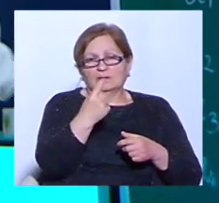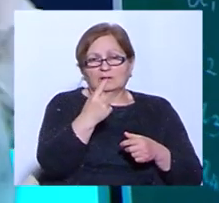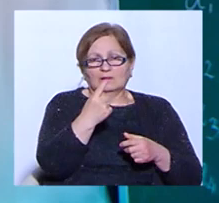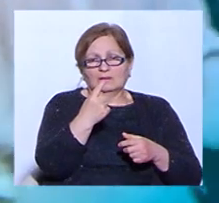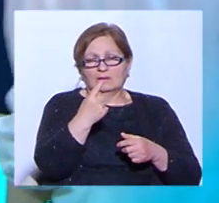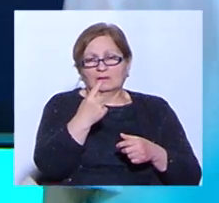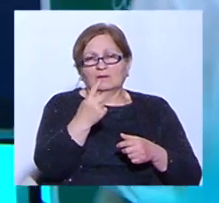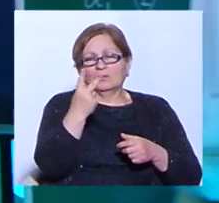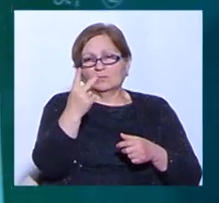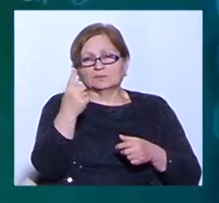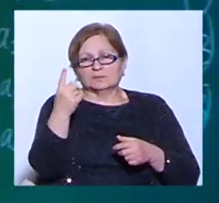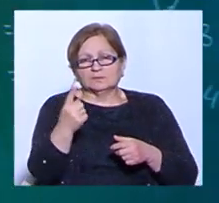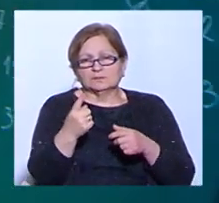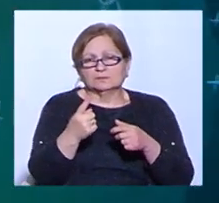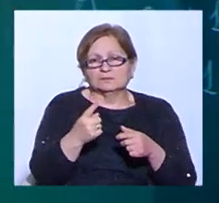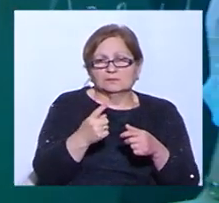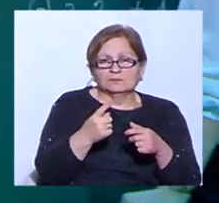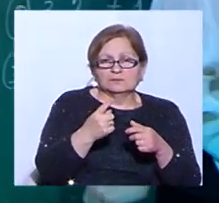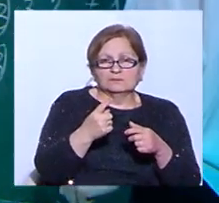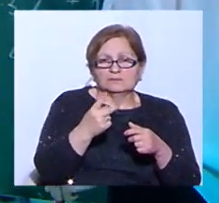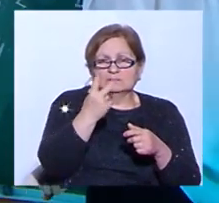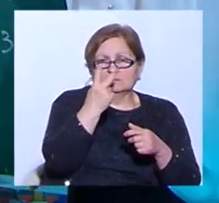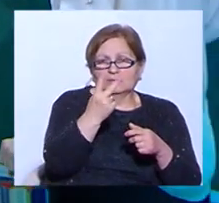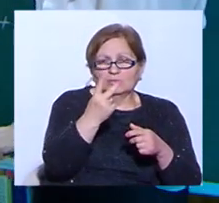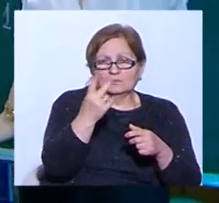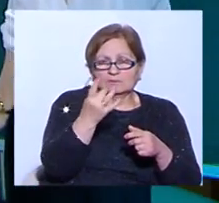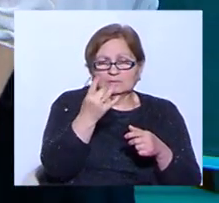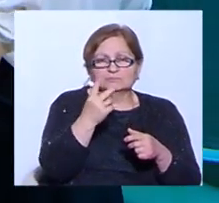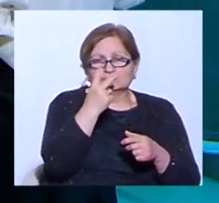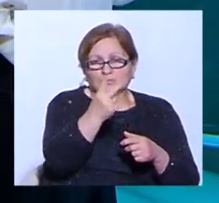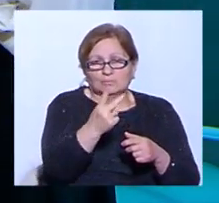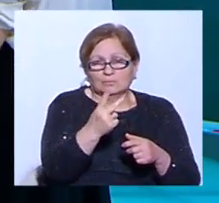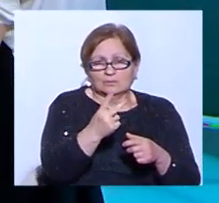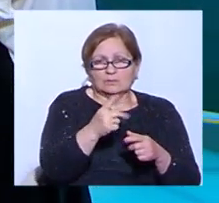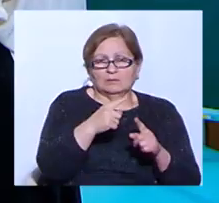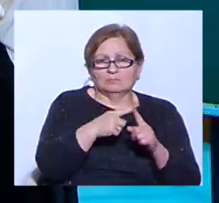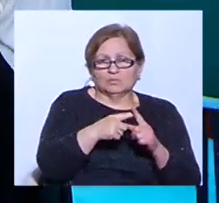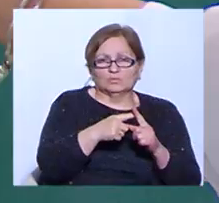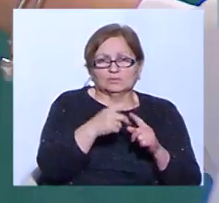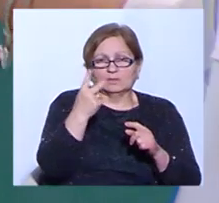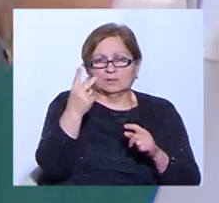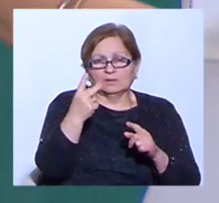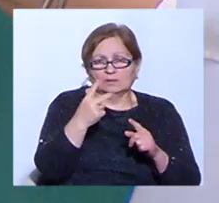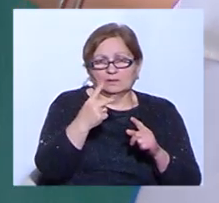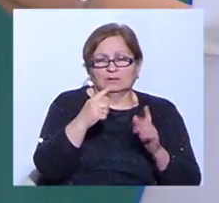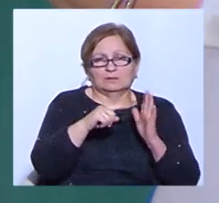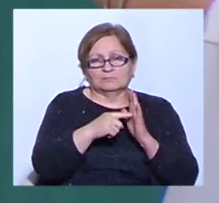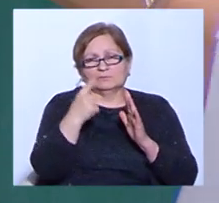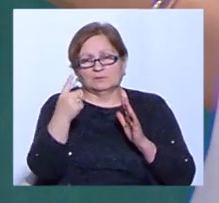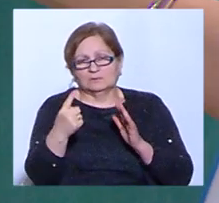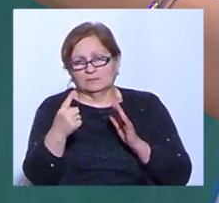2 1-იანი, ხო? ანუ ნახეთ როგორ დაჯგუფა. 2-ჯერ 2, მერე მიუმატა 2-ჯერ 1